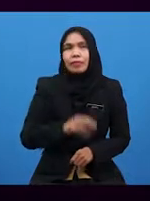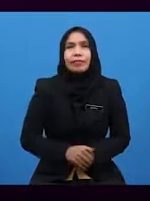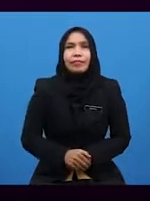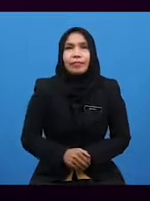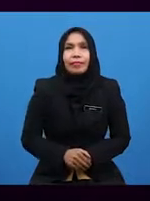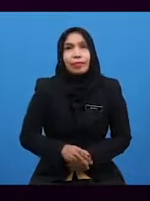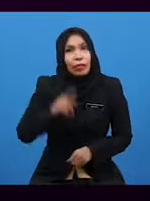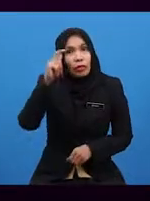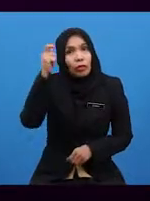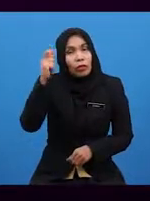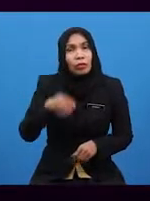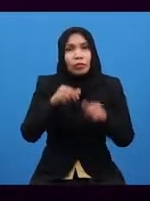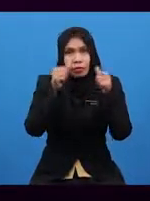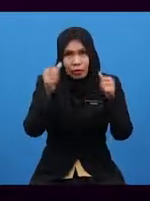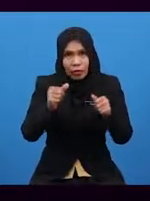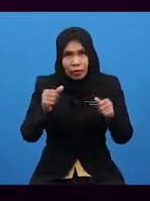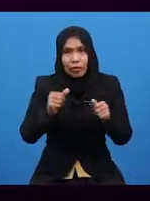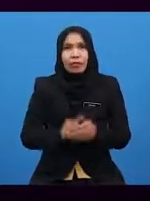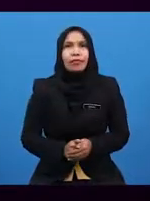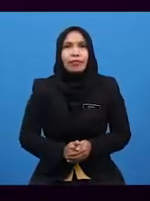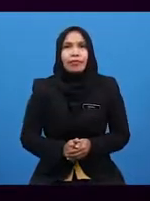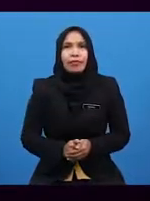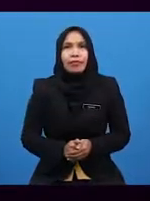Tokoh-tokoh arca dunia ialah Donatello,